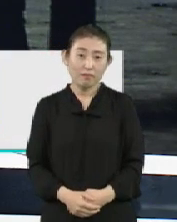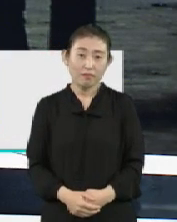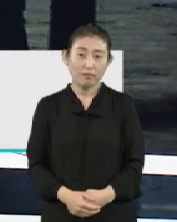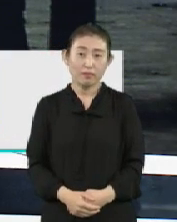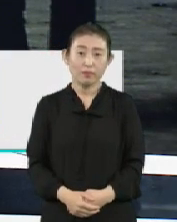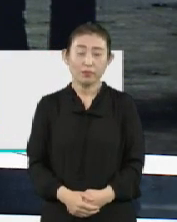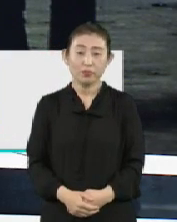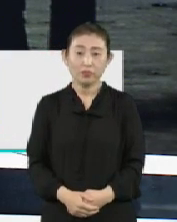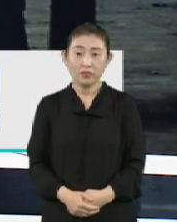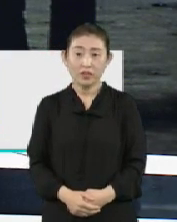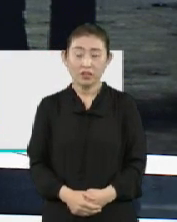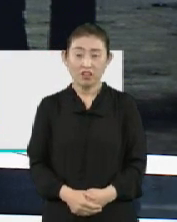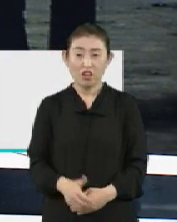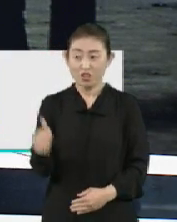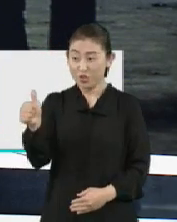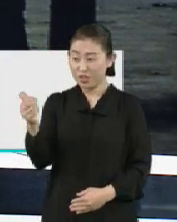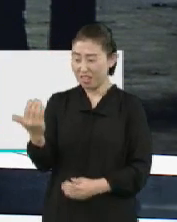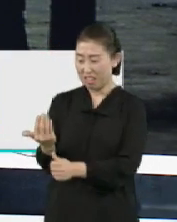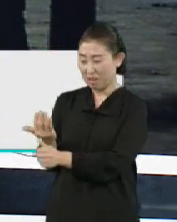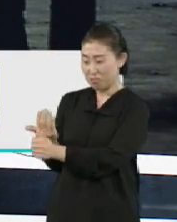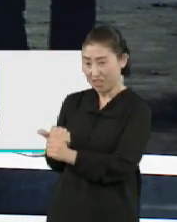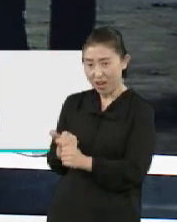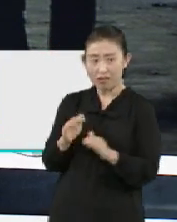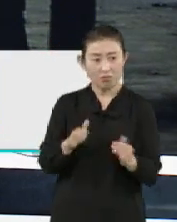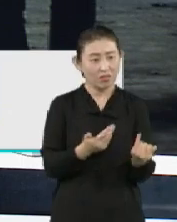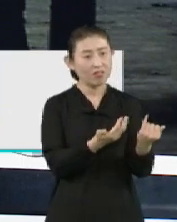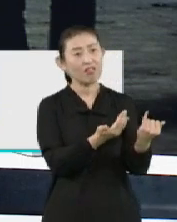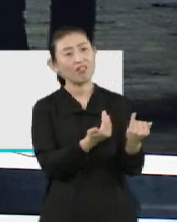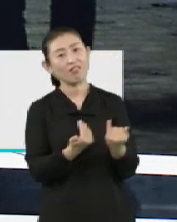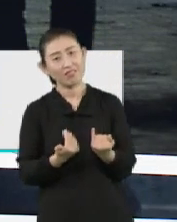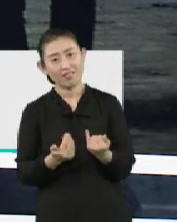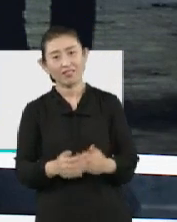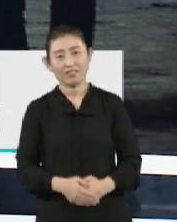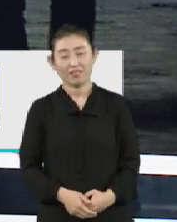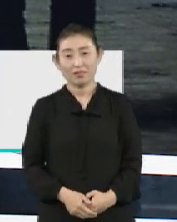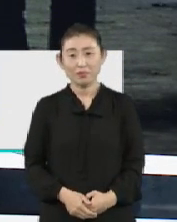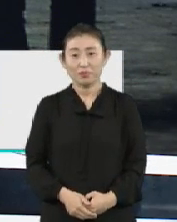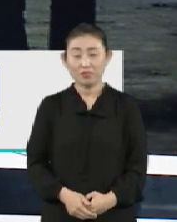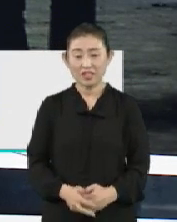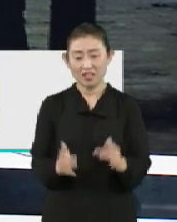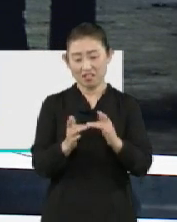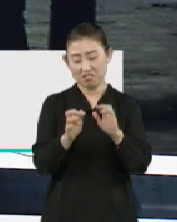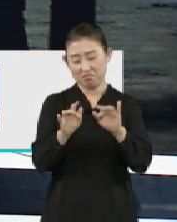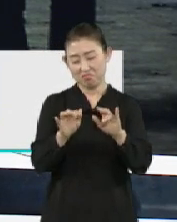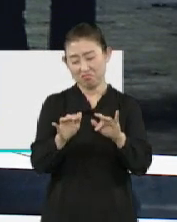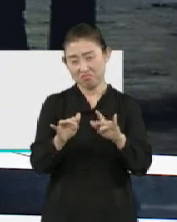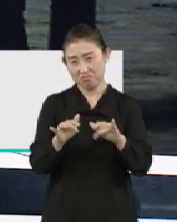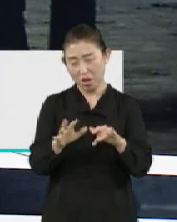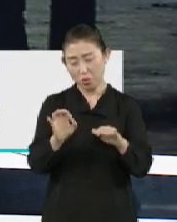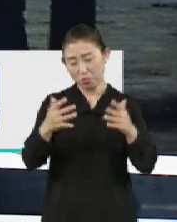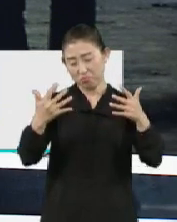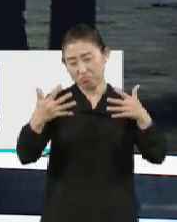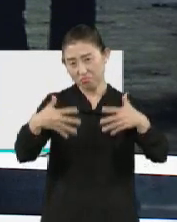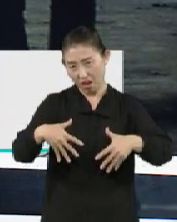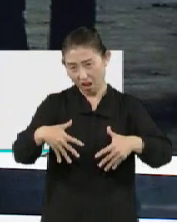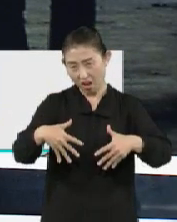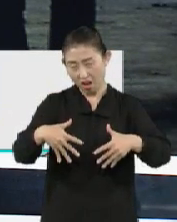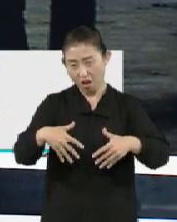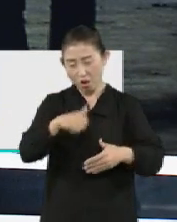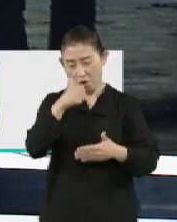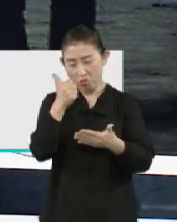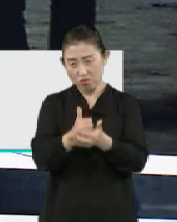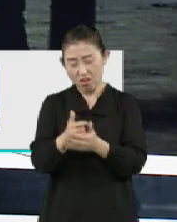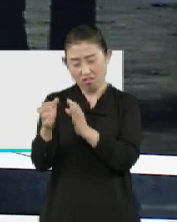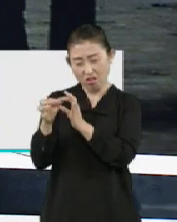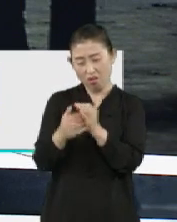발생했습니다. 지난번엔 남성이었는데 이번엔 여성을 노린 겁니다. 채팅 앱을 통한 조건 만남과 강력 범죄